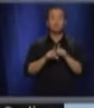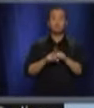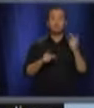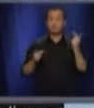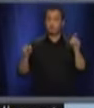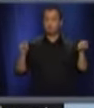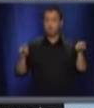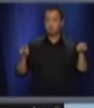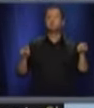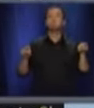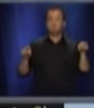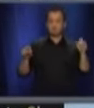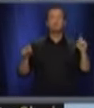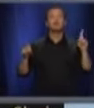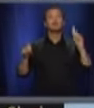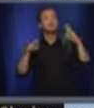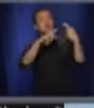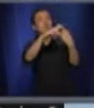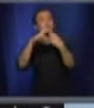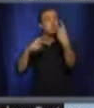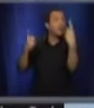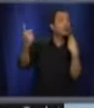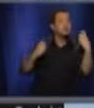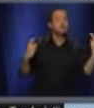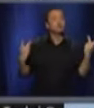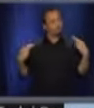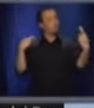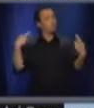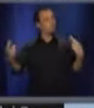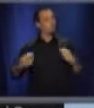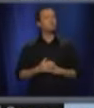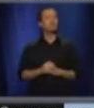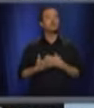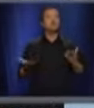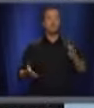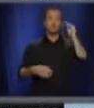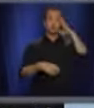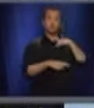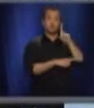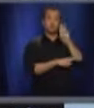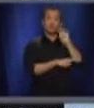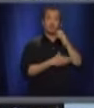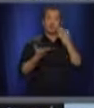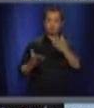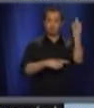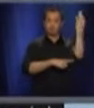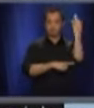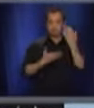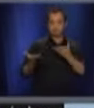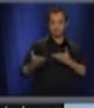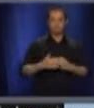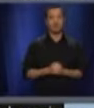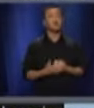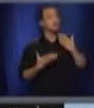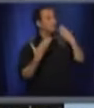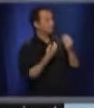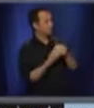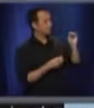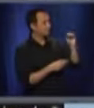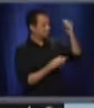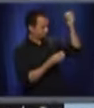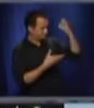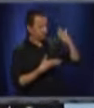questions. Sans plus tarder, il me fait plaisir de céder la parole à M. Dubé. Alors, merci beaucoup, Marjorie, et bonjour à